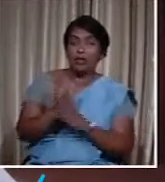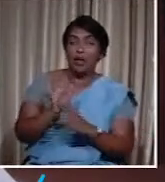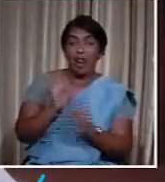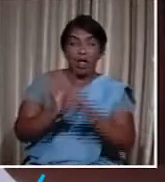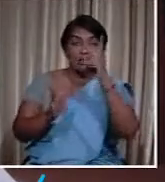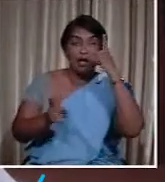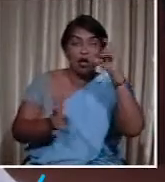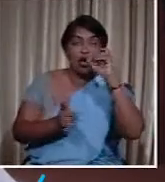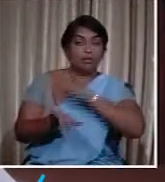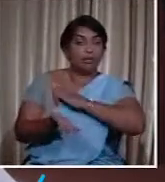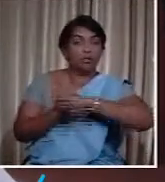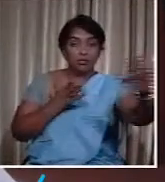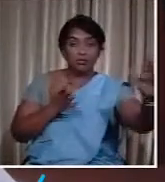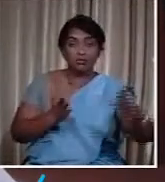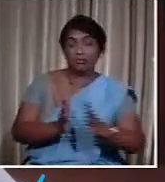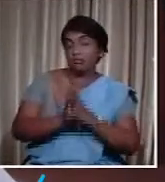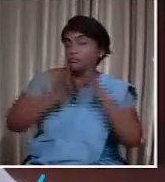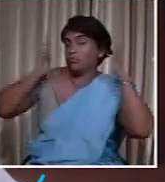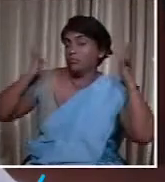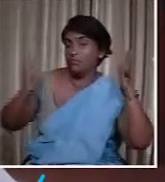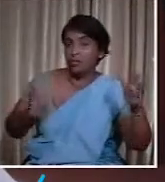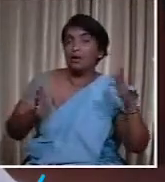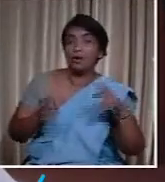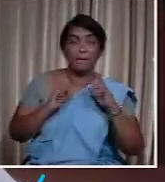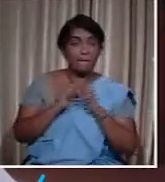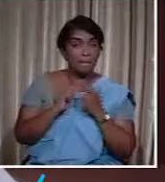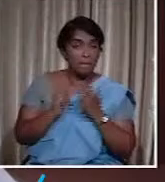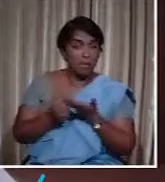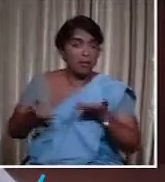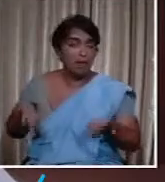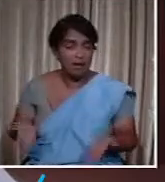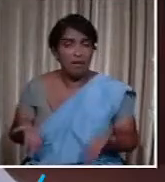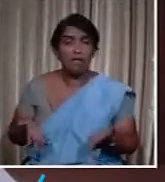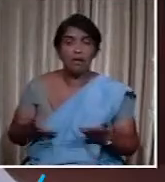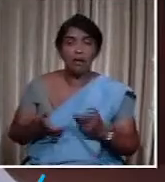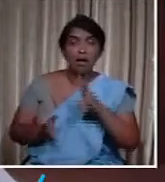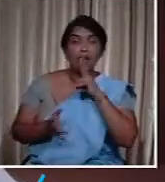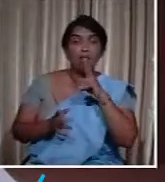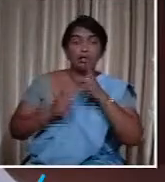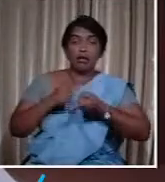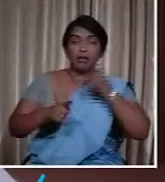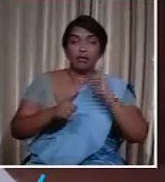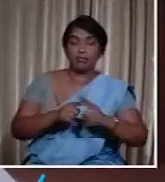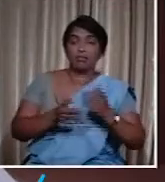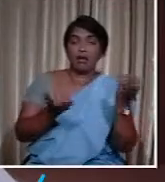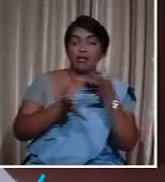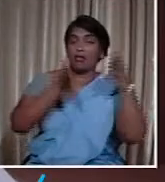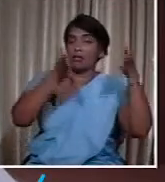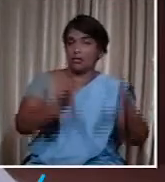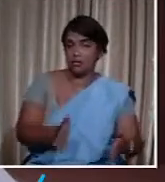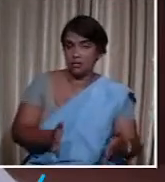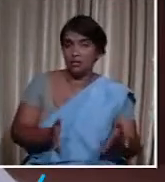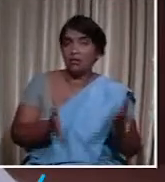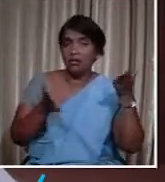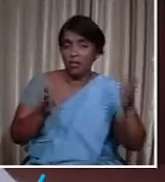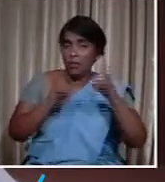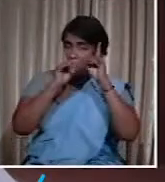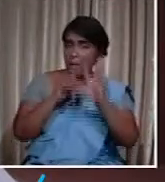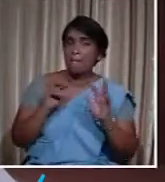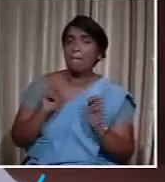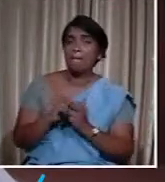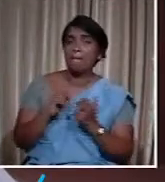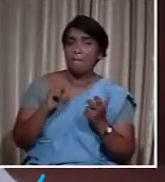කිව්වා මහා දවන්ත මේ අරුබුදයක් තියද්දි රත්නපුර හයිවේ හදන්න මුල්ගල් තියන්න පටන් ගන්න මේ මෙවැනි අරුබුදයක්